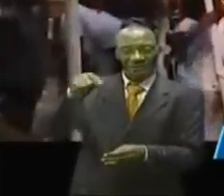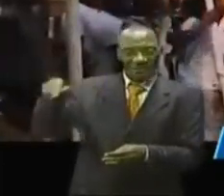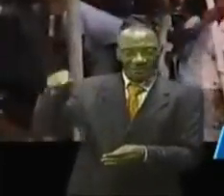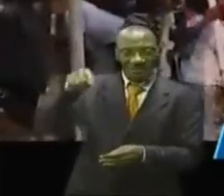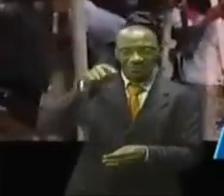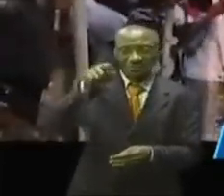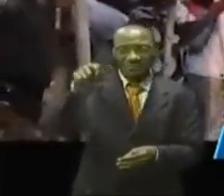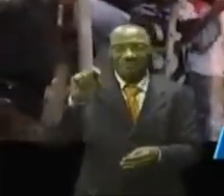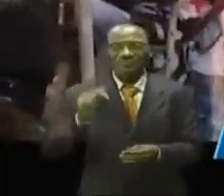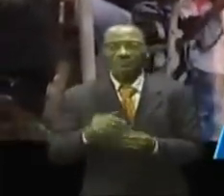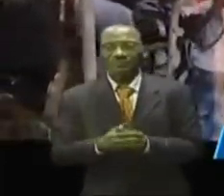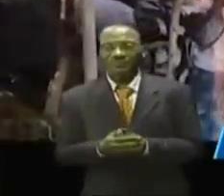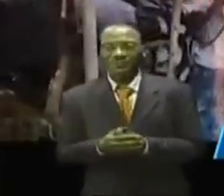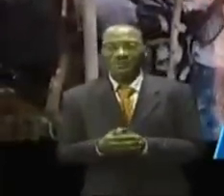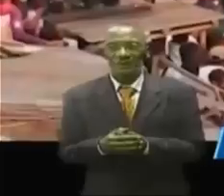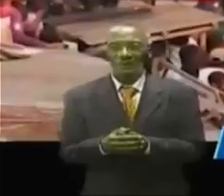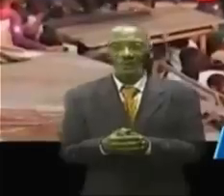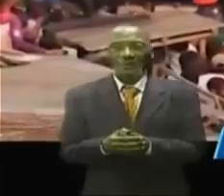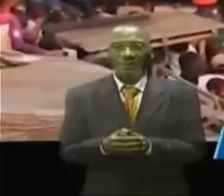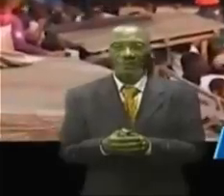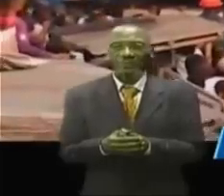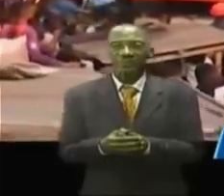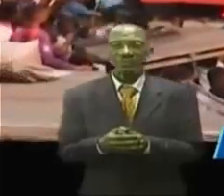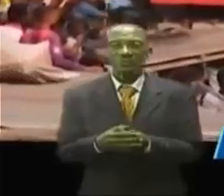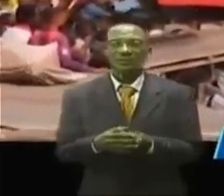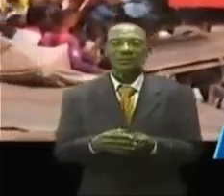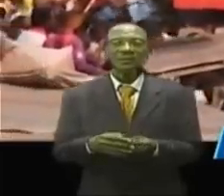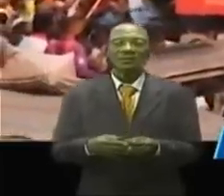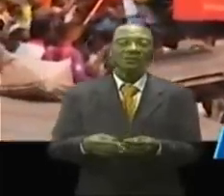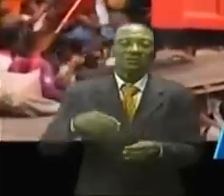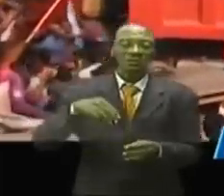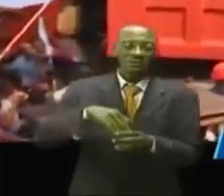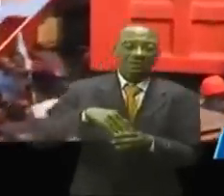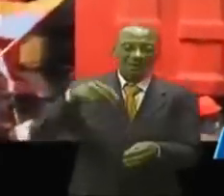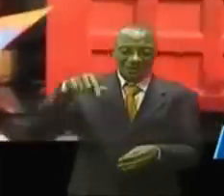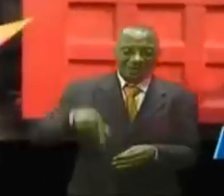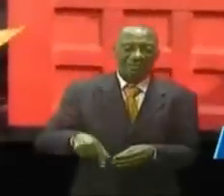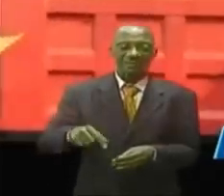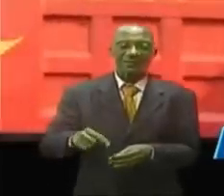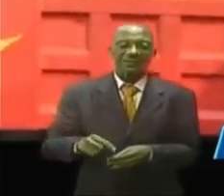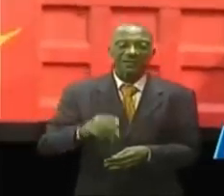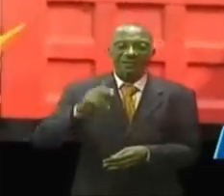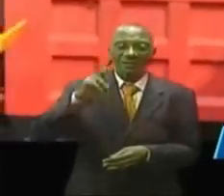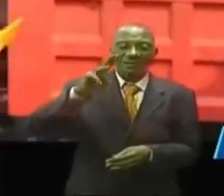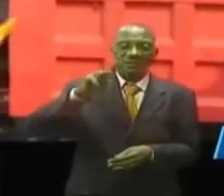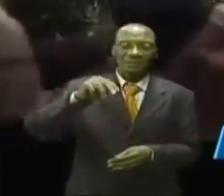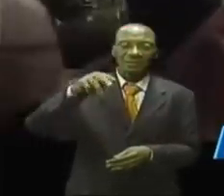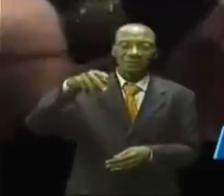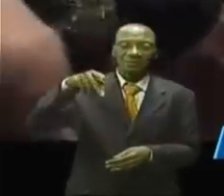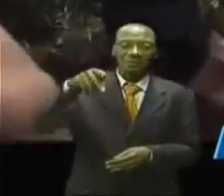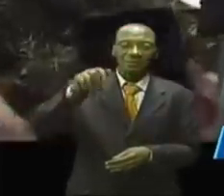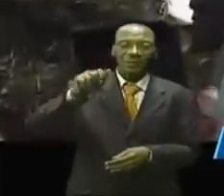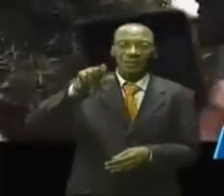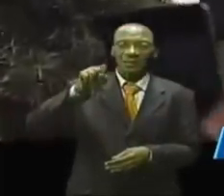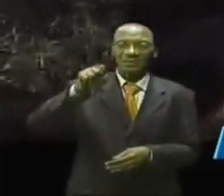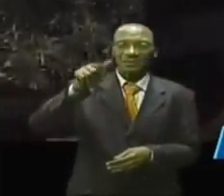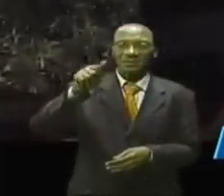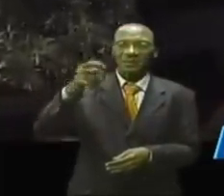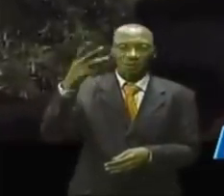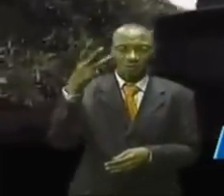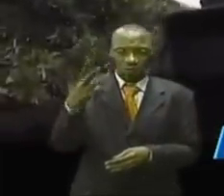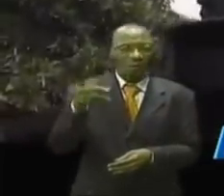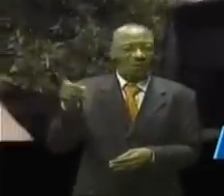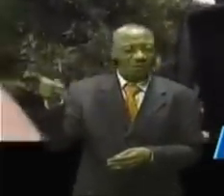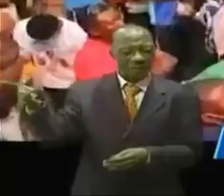Terre Jaune, c'est au tour de l'avenue BAT au quartier Mpassa 3 de bénéficier des routes asphaltées.